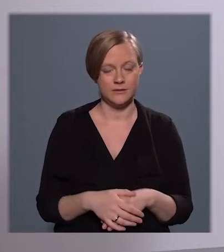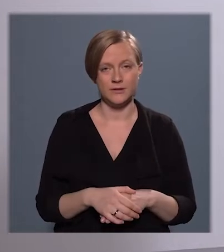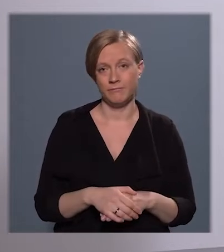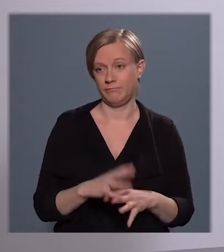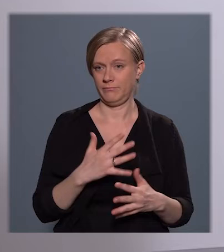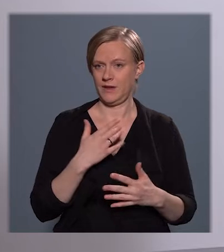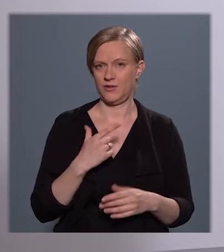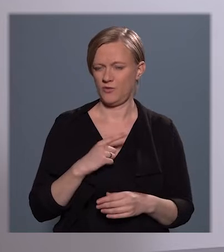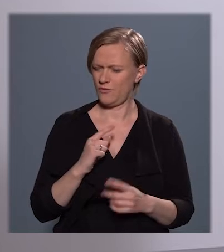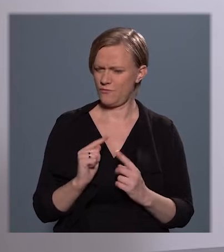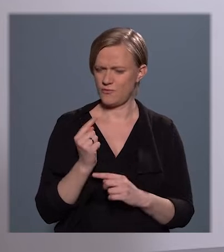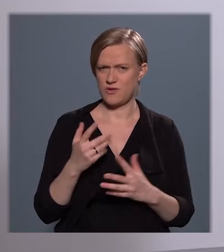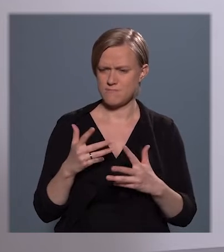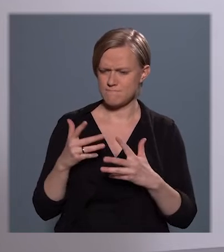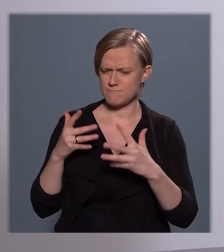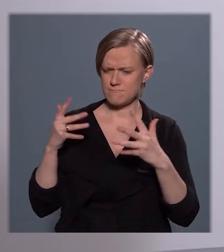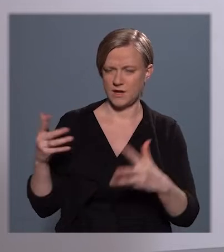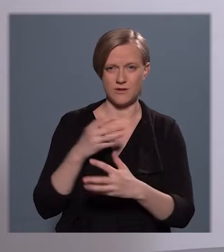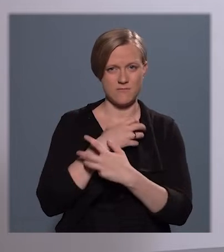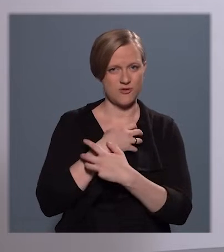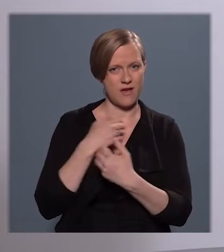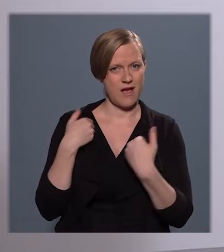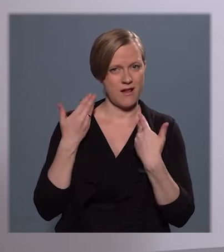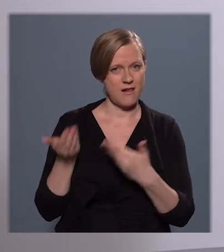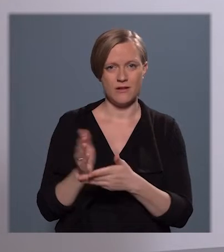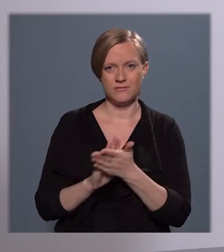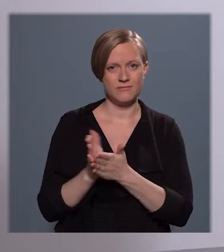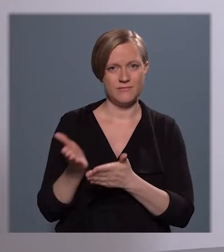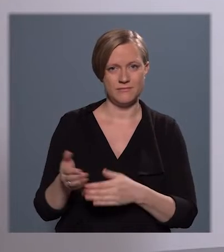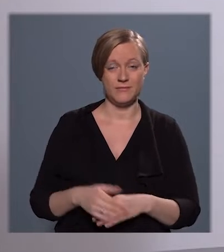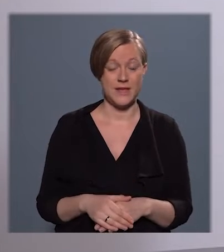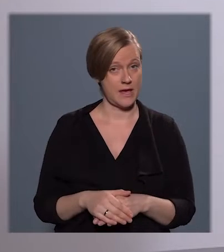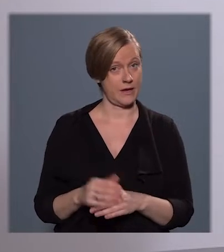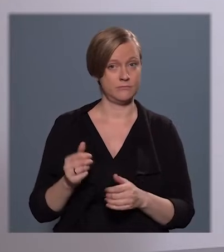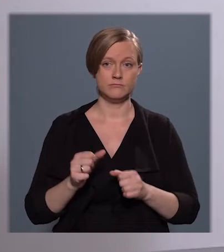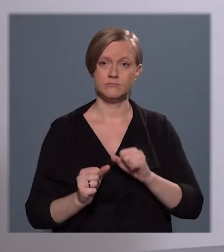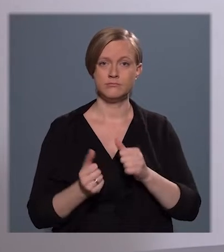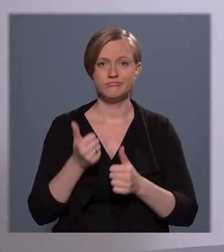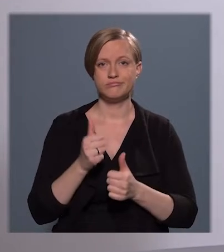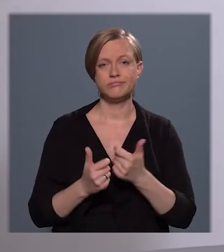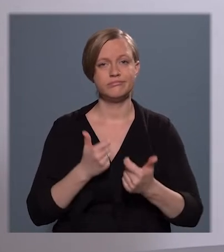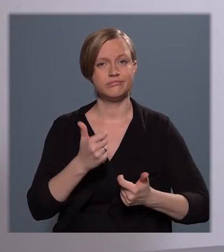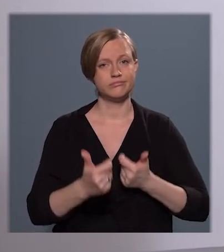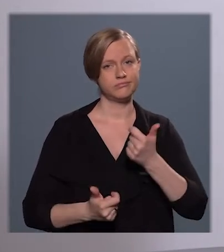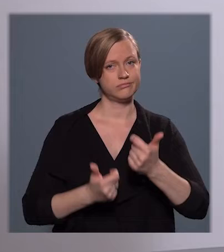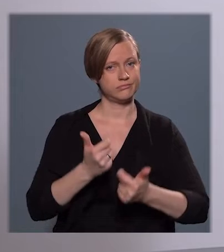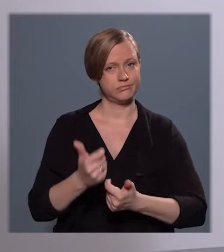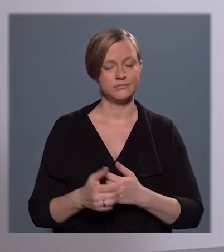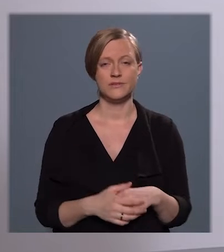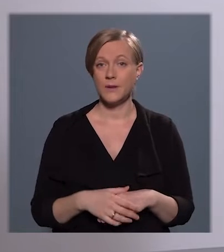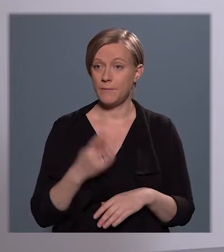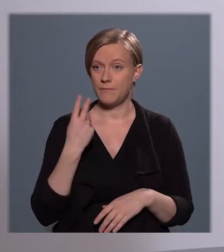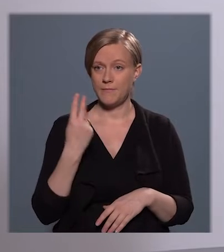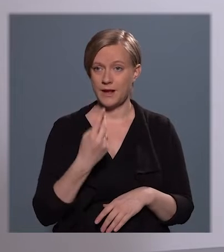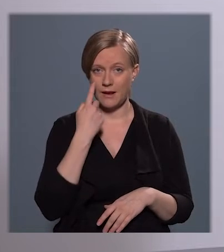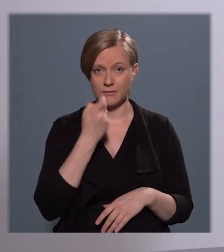Egészen megható volt. Furcsa, hogy ez a hatalmas nagy állat tulajdonképpen milyen kecsességgel mozog, ahogy rakja a nagy tappancsait. Meglátta az